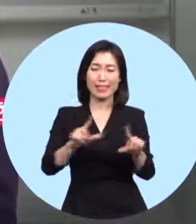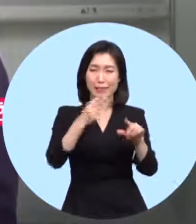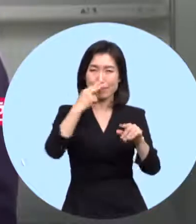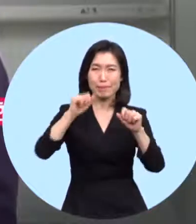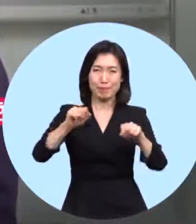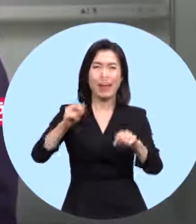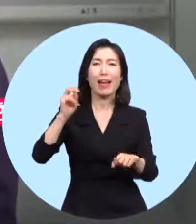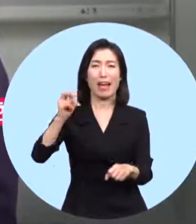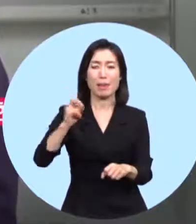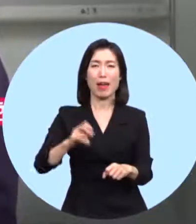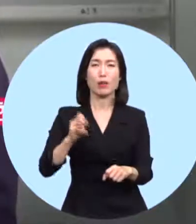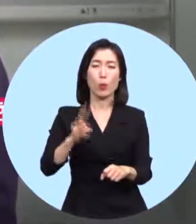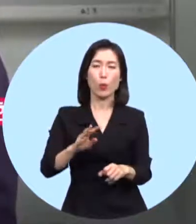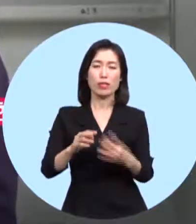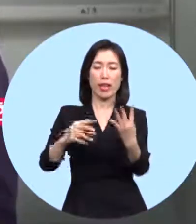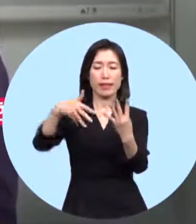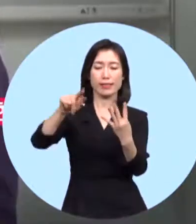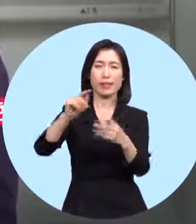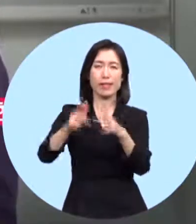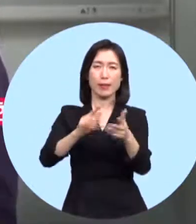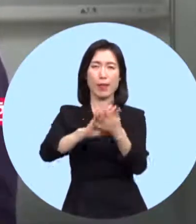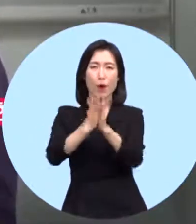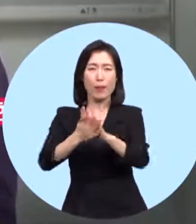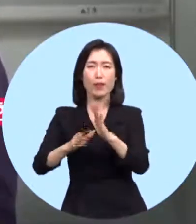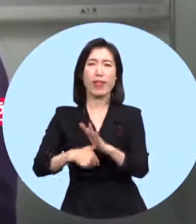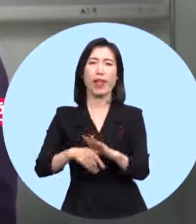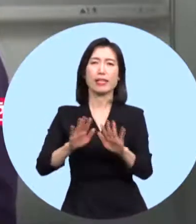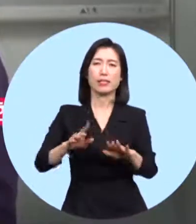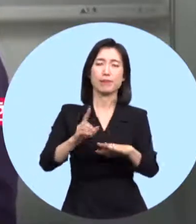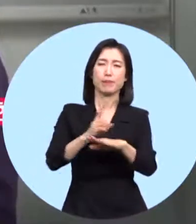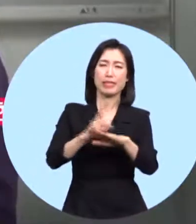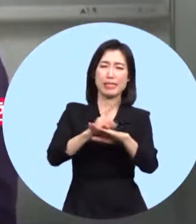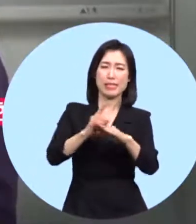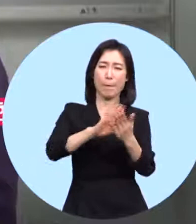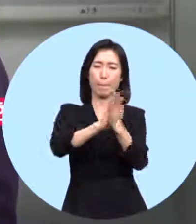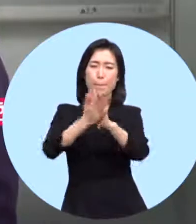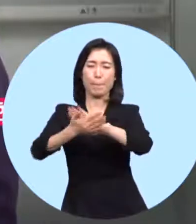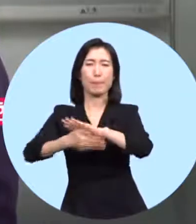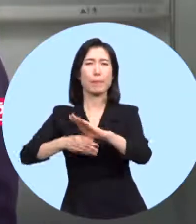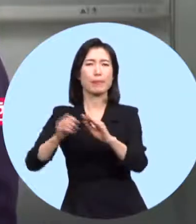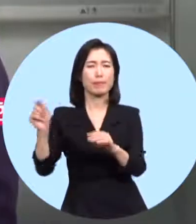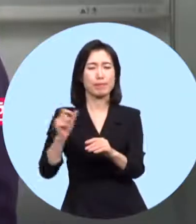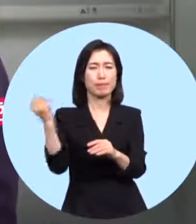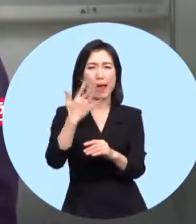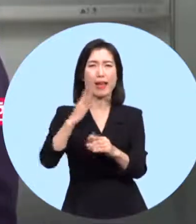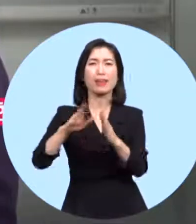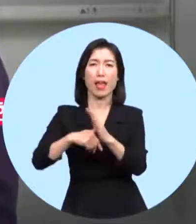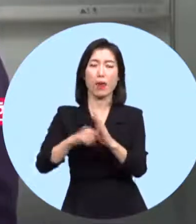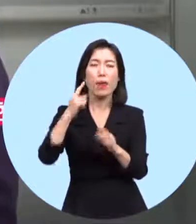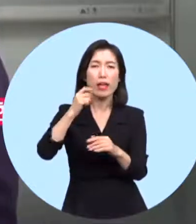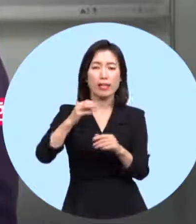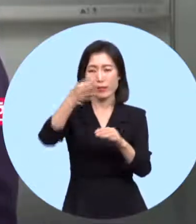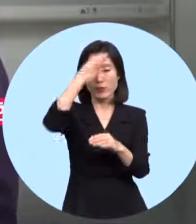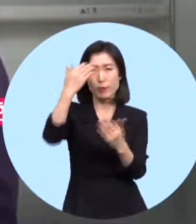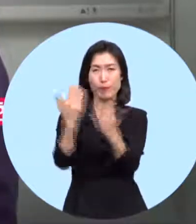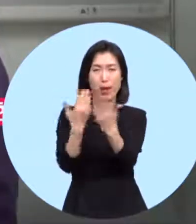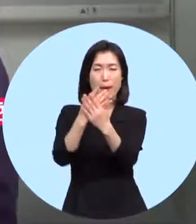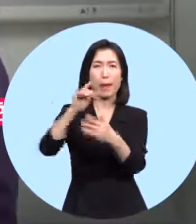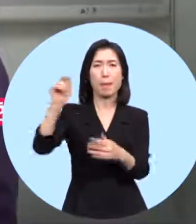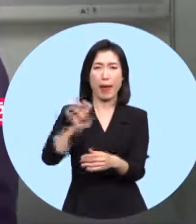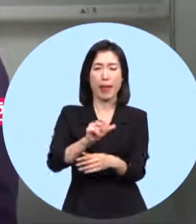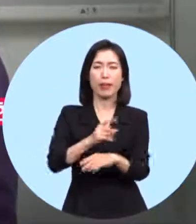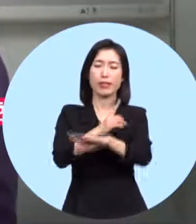가고 있는 사회, 4차 혁명의 시대, 급변하는 디지털 시대를 살아가고 있습니다.